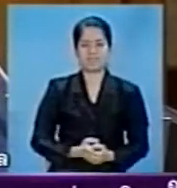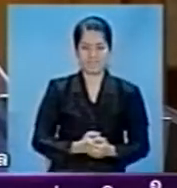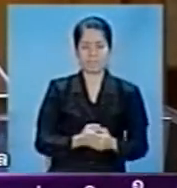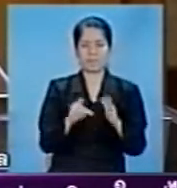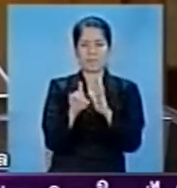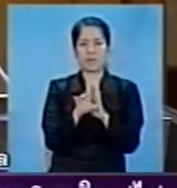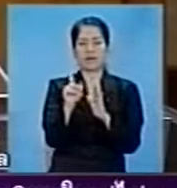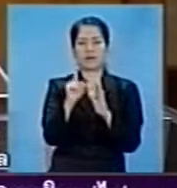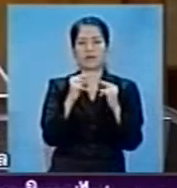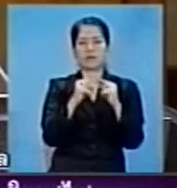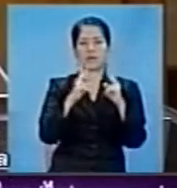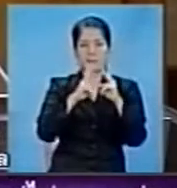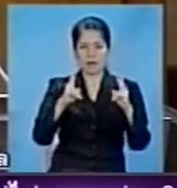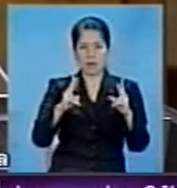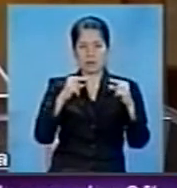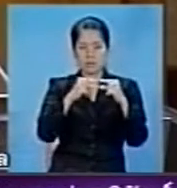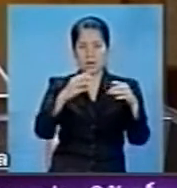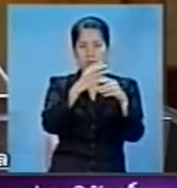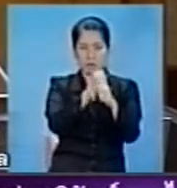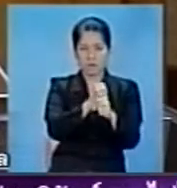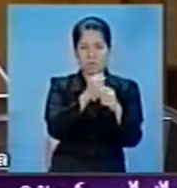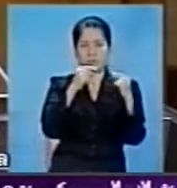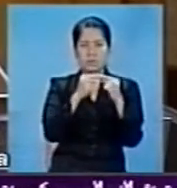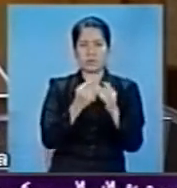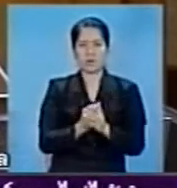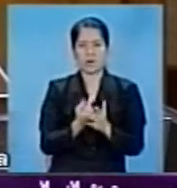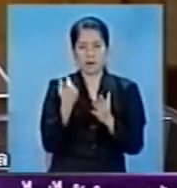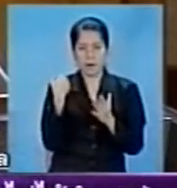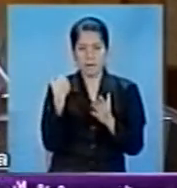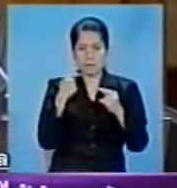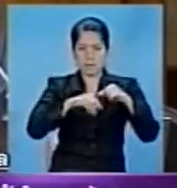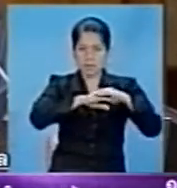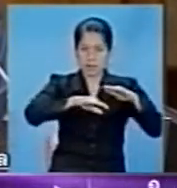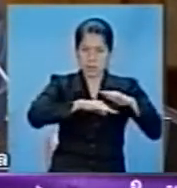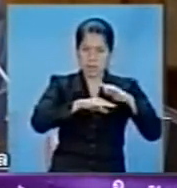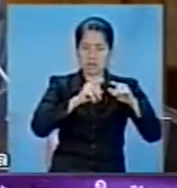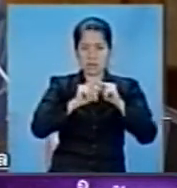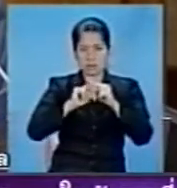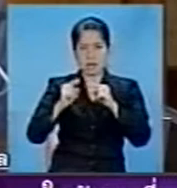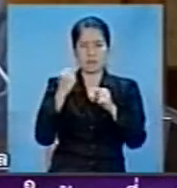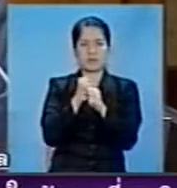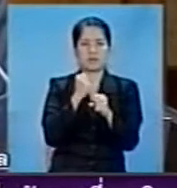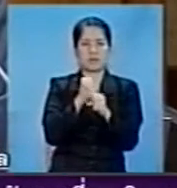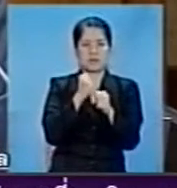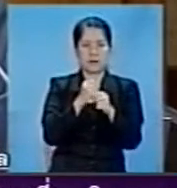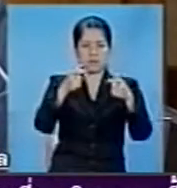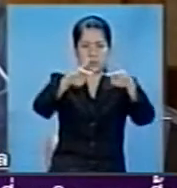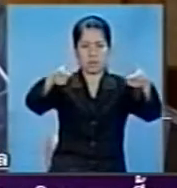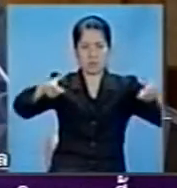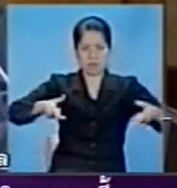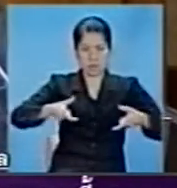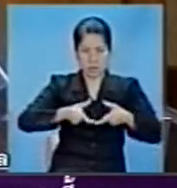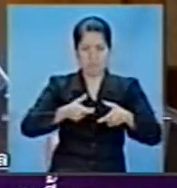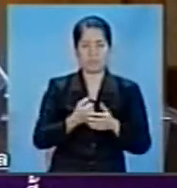สุดท้ายคณะกรรมการประมวลเหตุการณ์ก็ได้ทำเอกสารกันออกมาอาจจะไม่สามารถมีข้อยุติได้